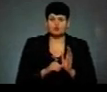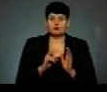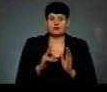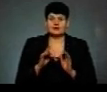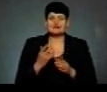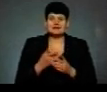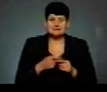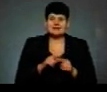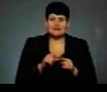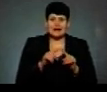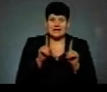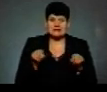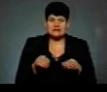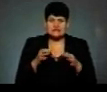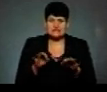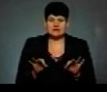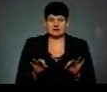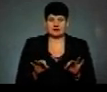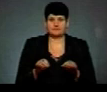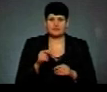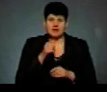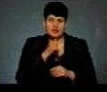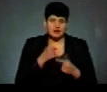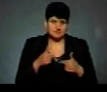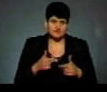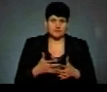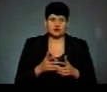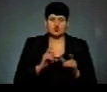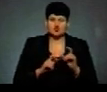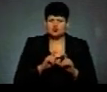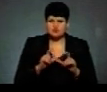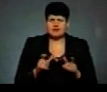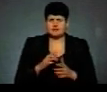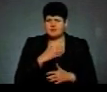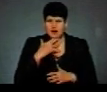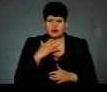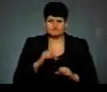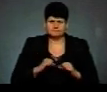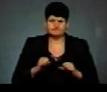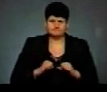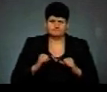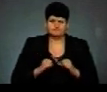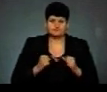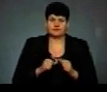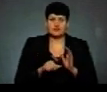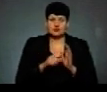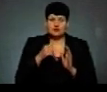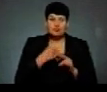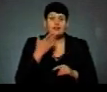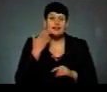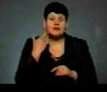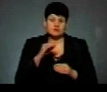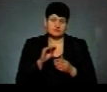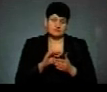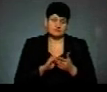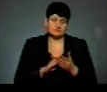ліцензійний іспит. Тобто, якщо вимоги до навчання високі, якщо студент багато приділяє зусиль упродовж тих 6 років, йому і легше здавати